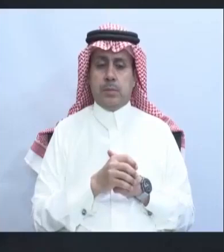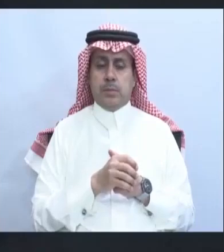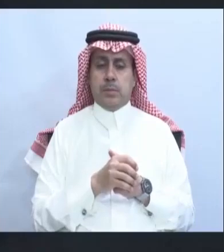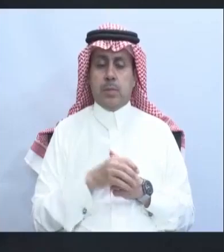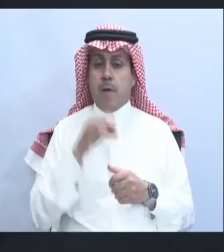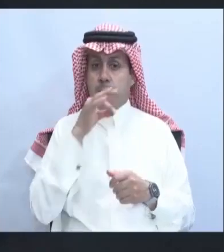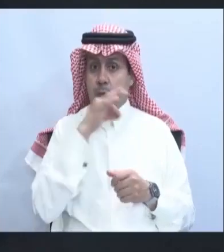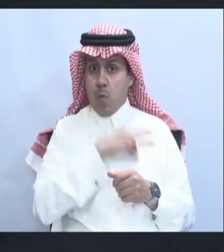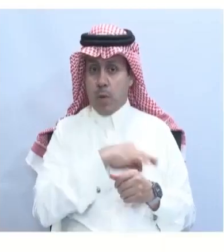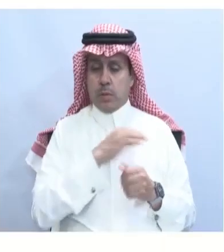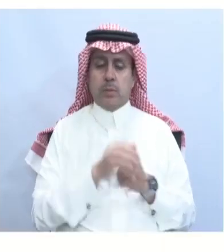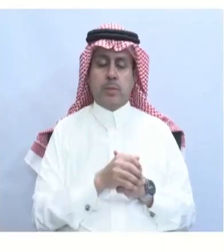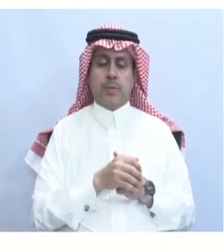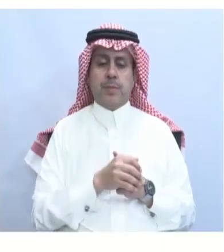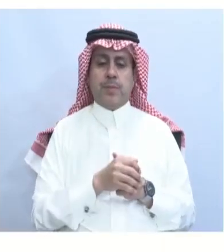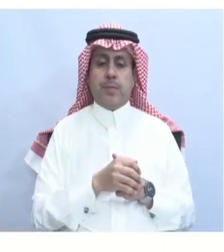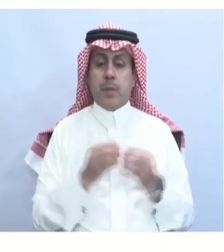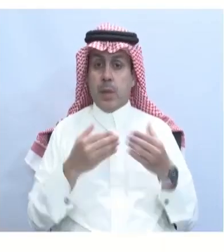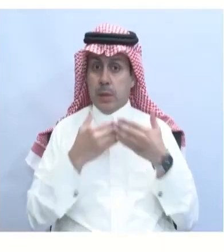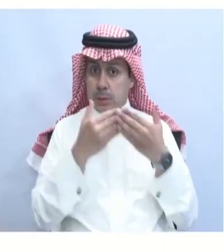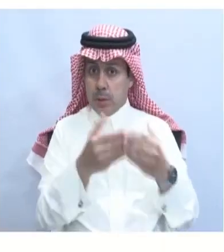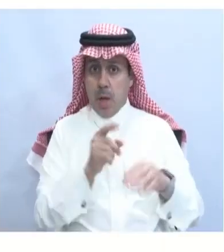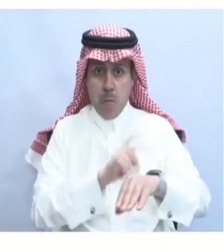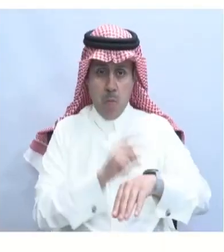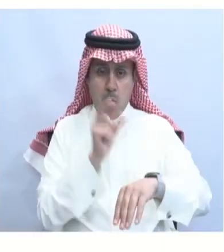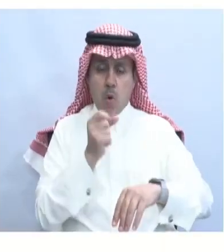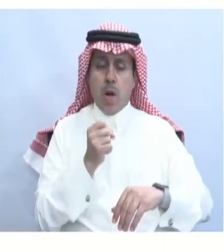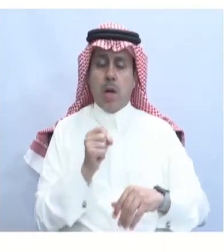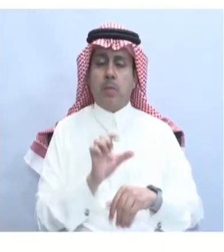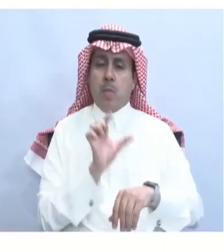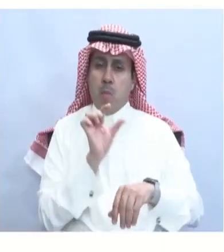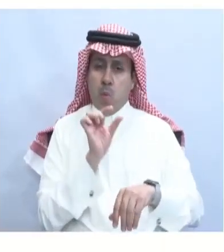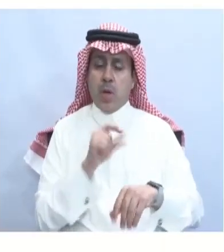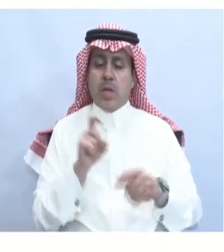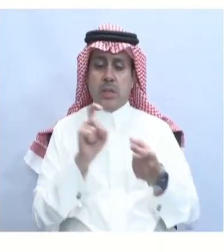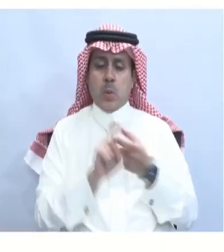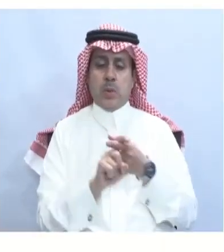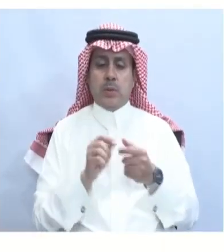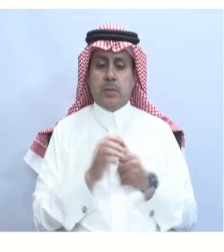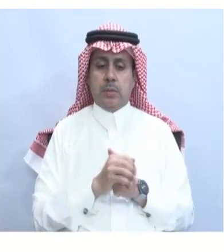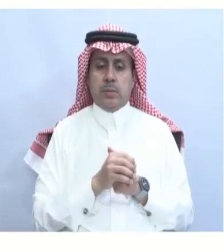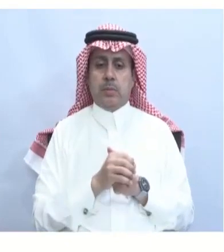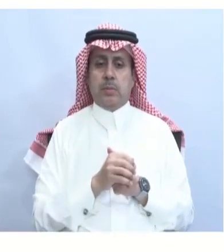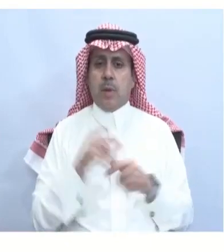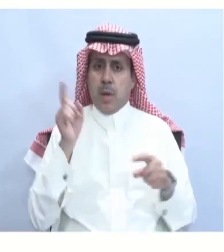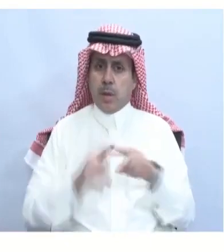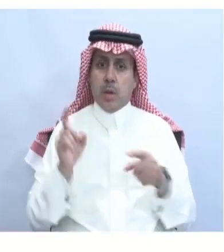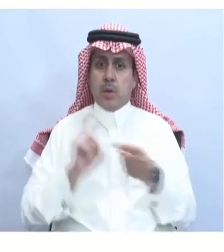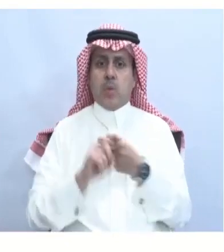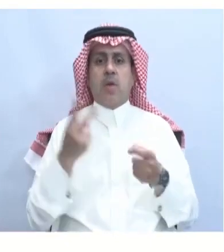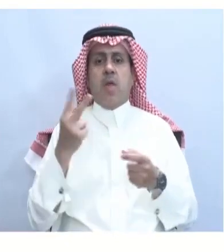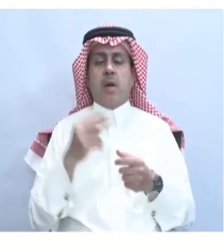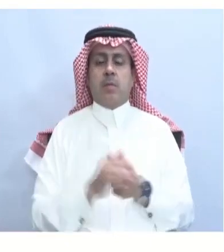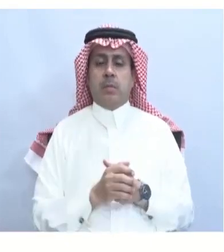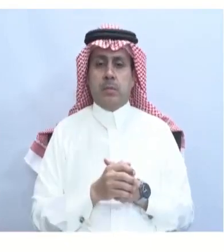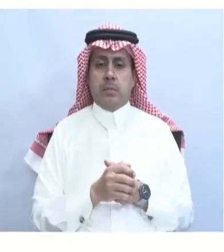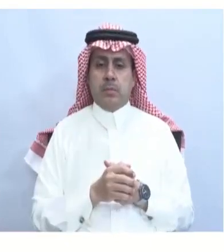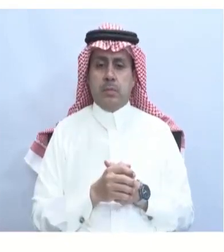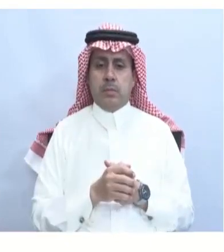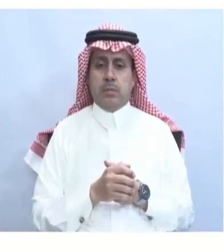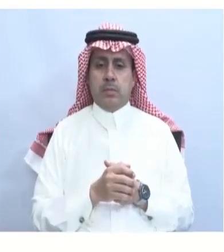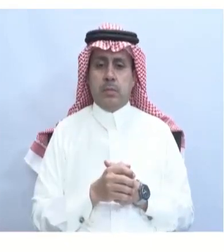والطالبات اعطاء مهله للزواج اعطاء مهله للزواج وعدم العجله فيما يتعلق